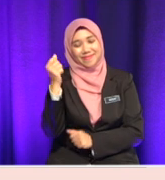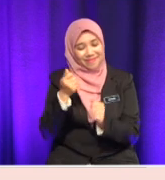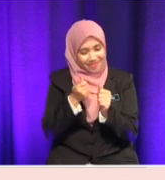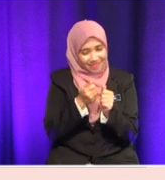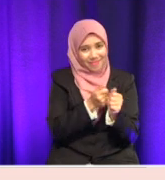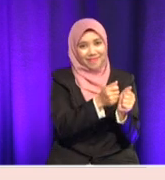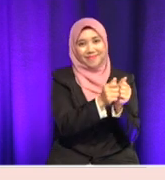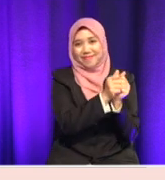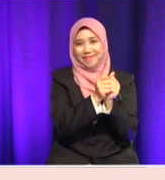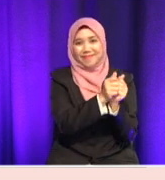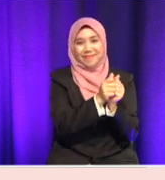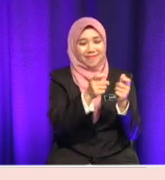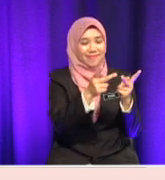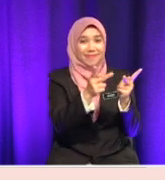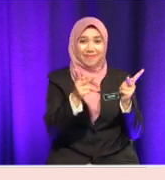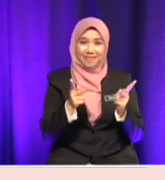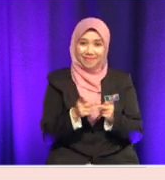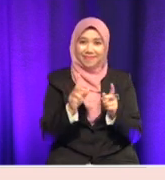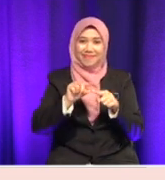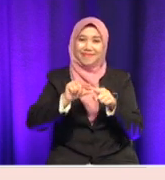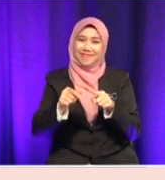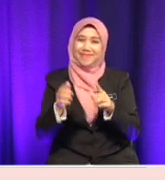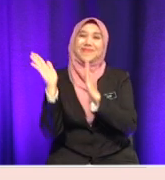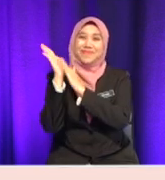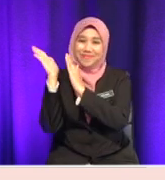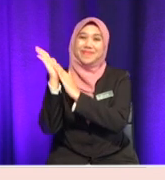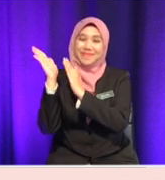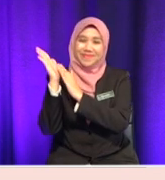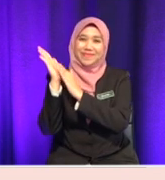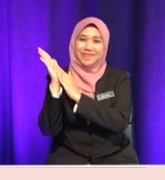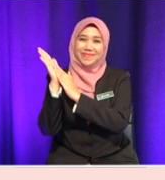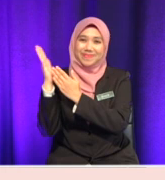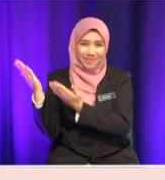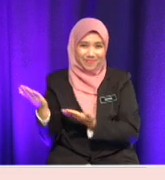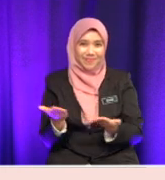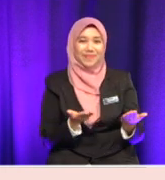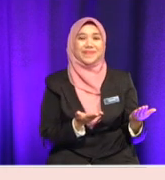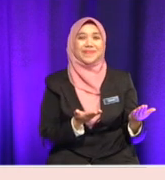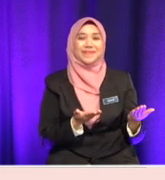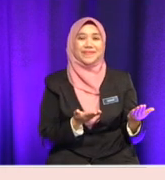di kolam kuda ya bagus sih seterusnya cegukan